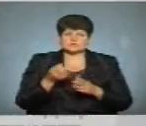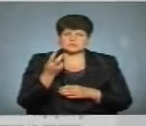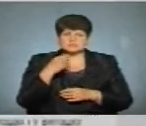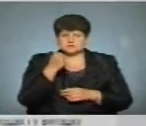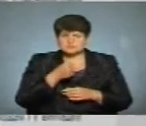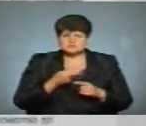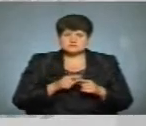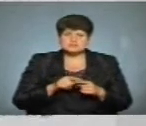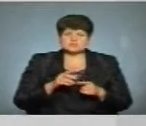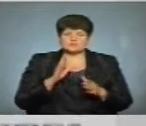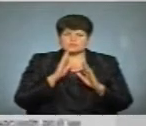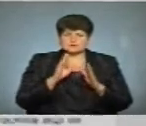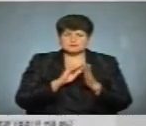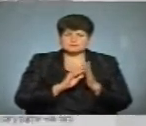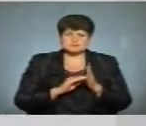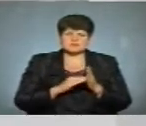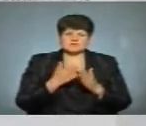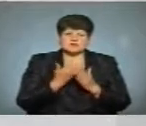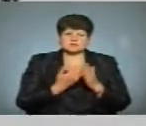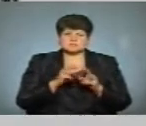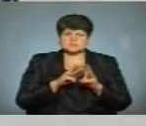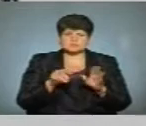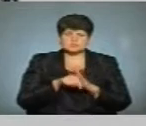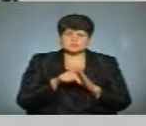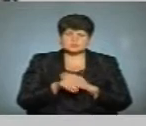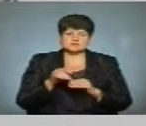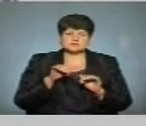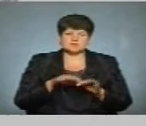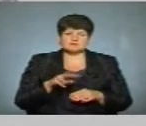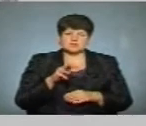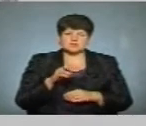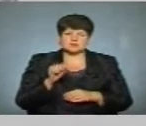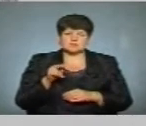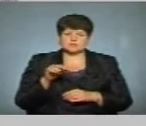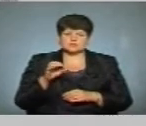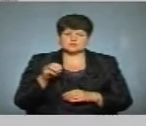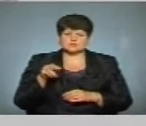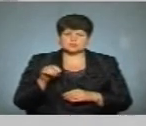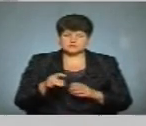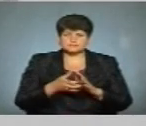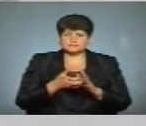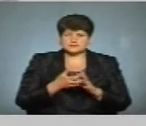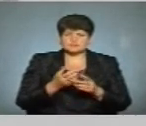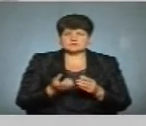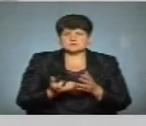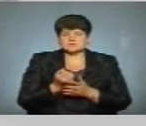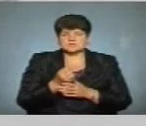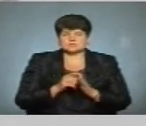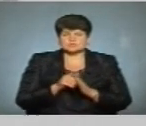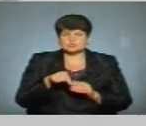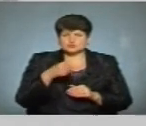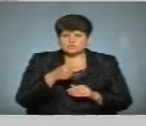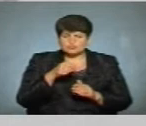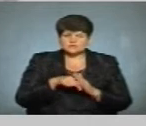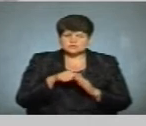своїй фейсбук-сторінці написав радник міністра внутрішніх справ Михайло Апостол. За його словами, нестачу виявили на початку цього року після внутрішньої